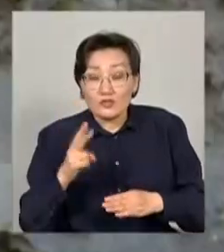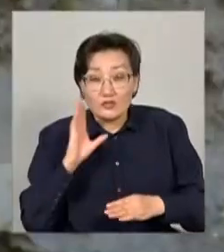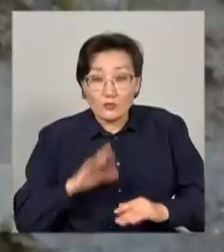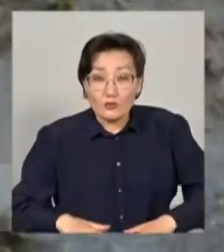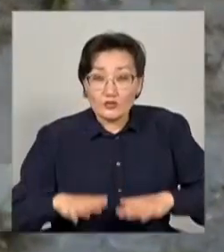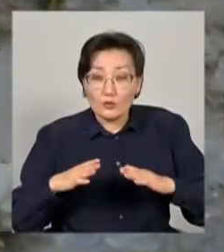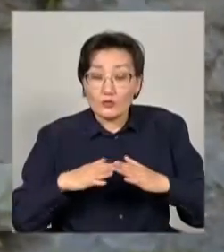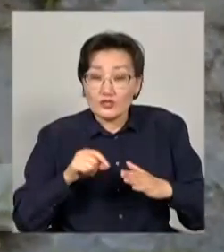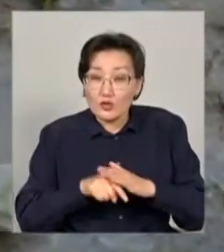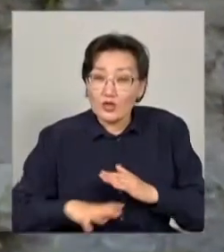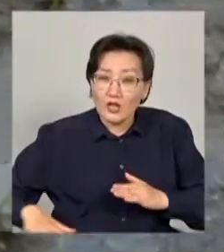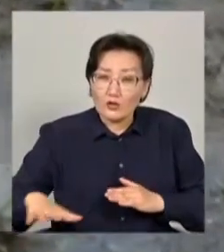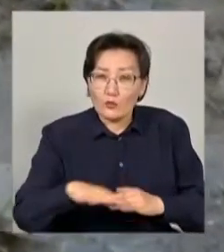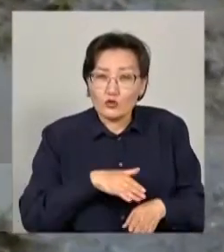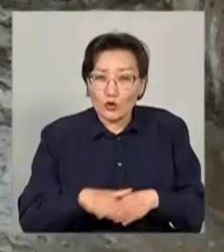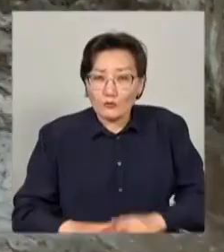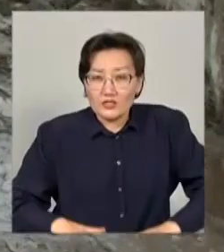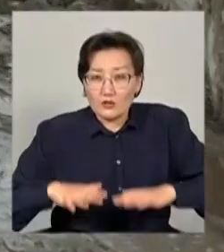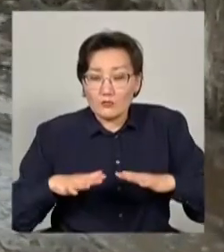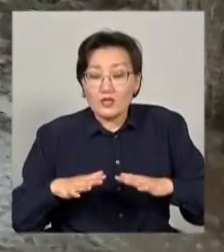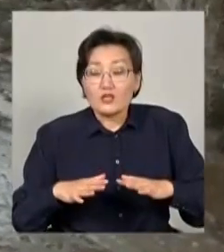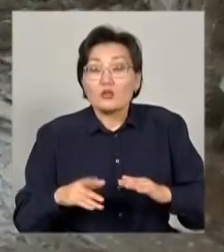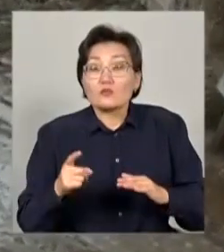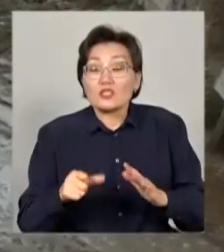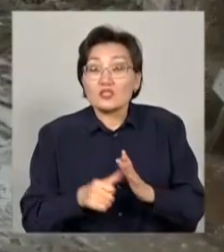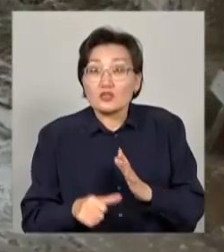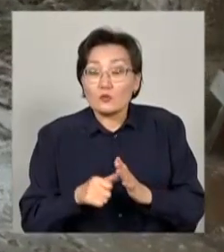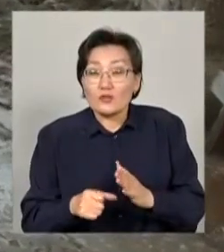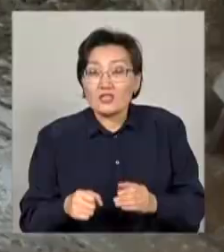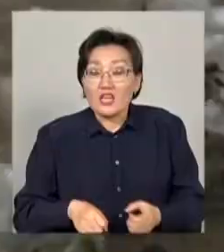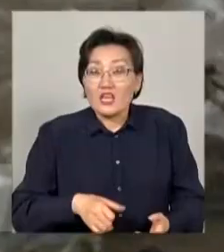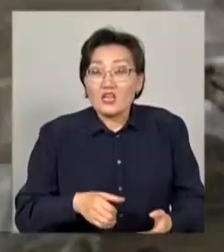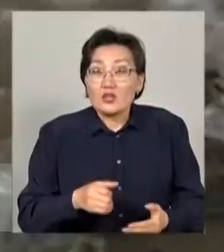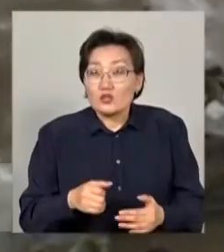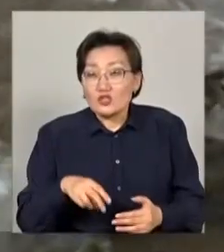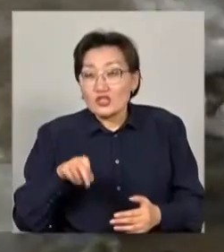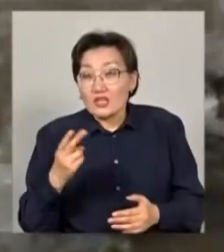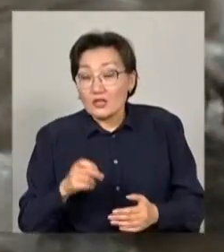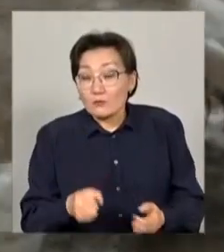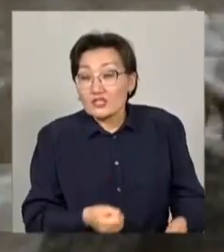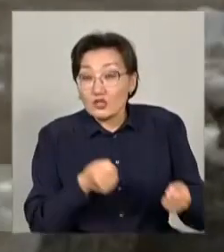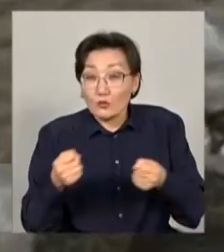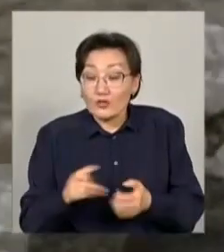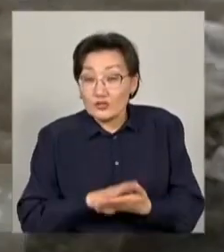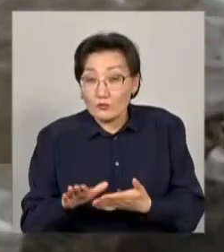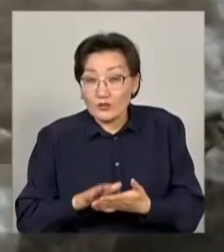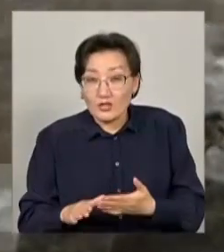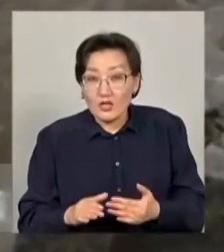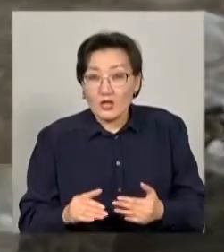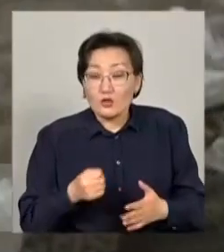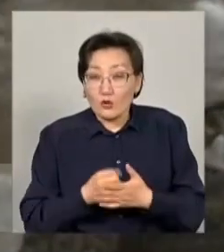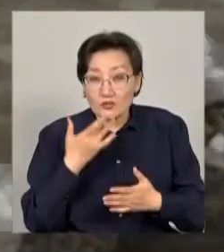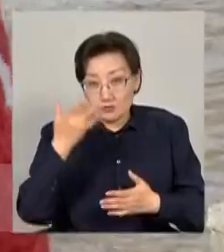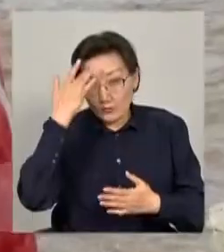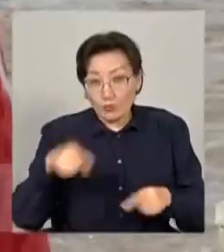алдын түгел алып кетті дейді тұрғын. Бір қораның өзінен 160 шелек су шығардым деген азаматша жаз келгенше жүзіп жүреміз бе деп